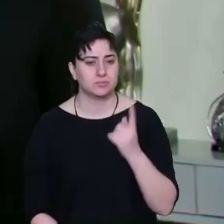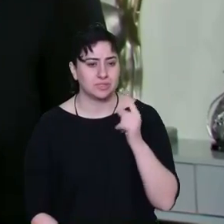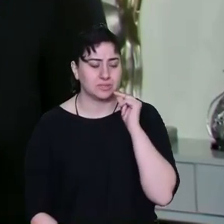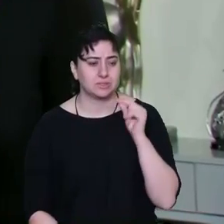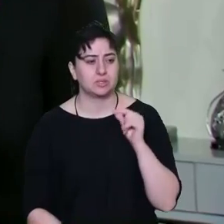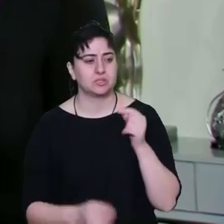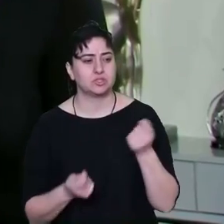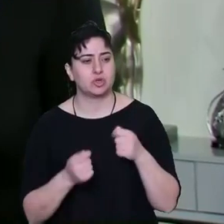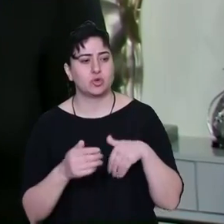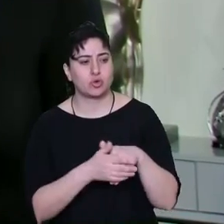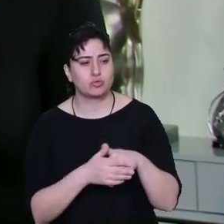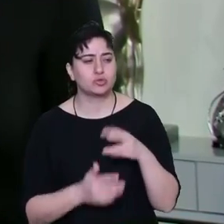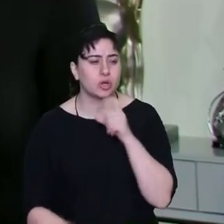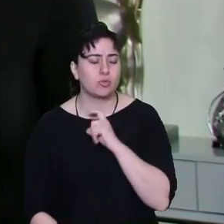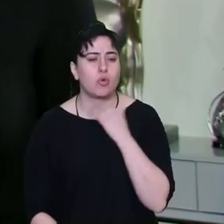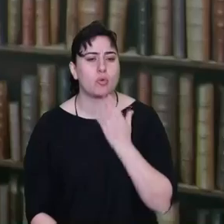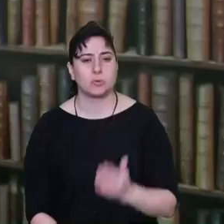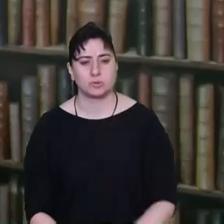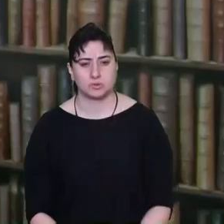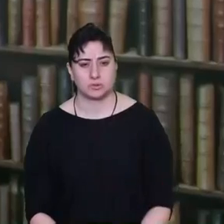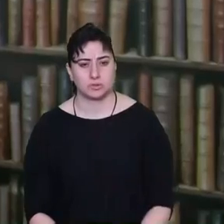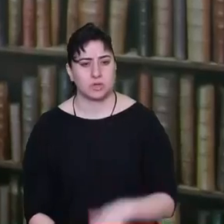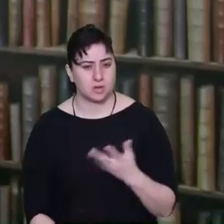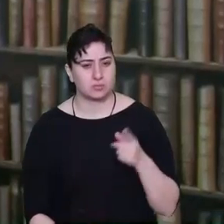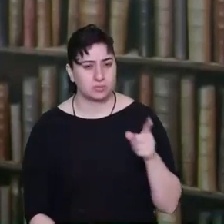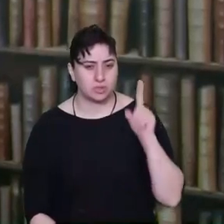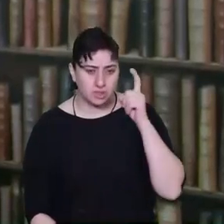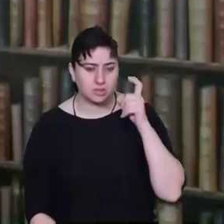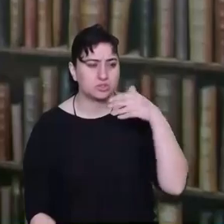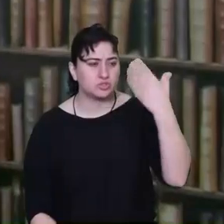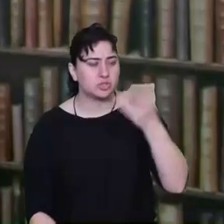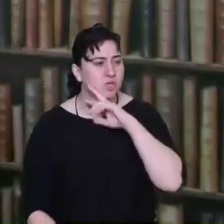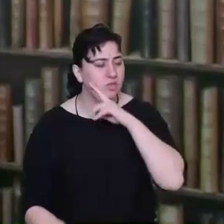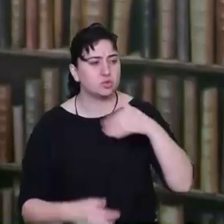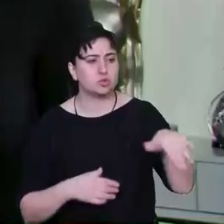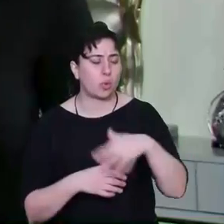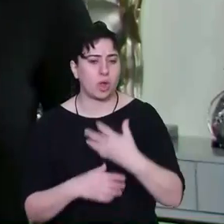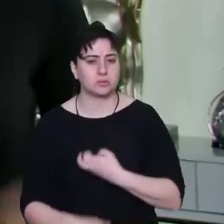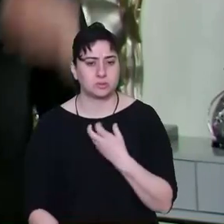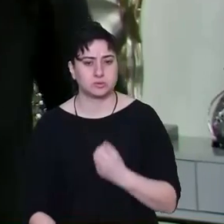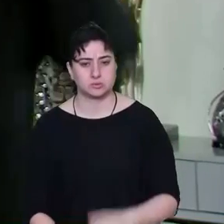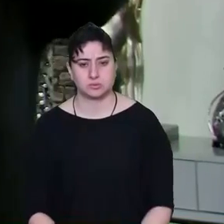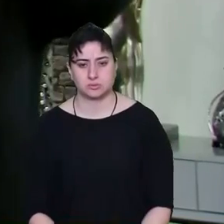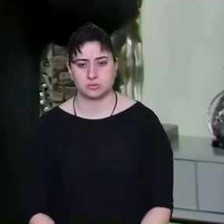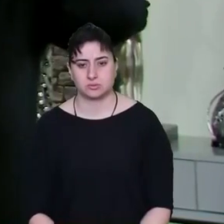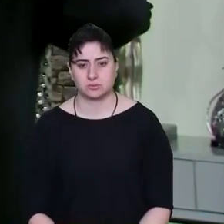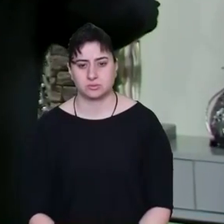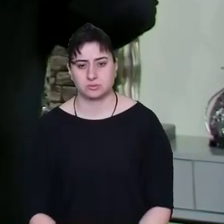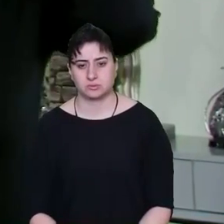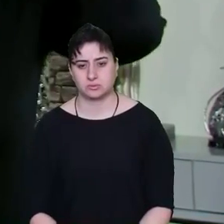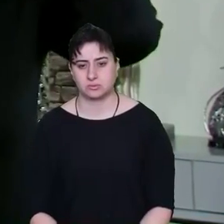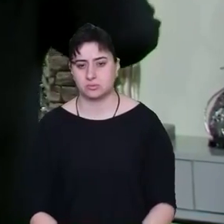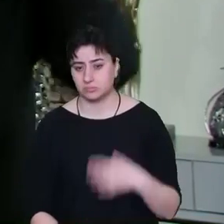insanı işten atmak, kovmak da çok yanlış bir şey. Ayrıca sen bu zekayla dışarıda perişan olursun. Ay evet.